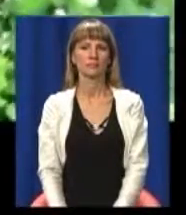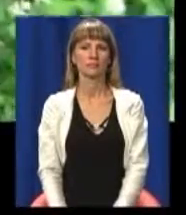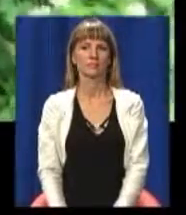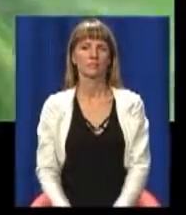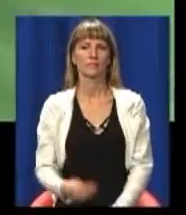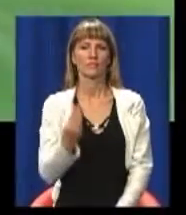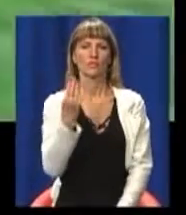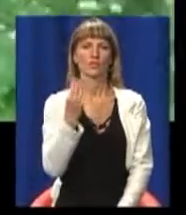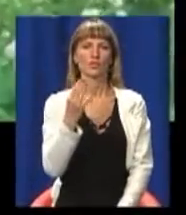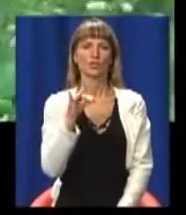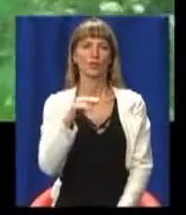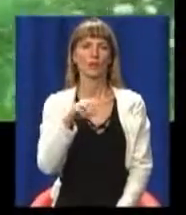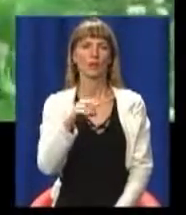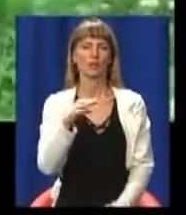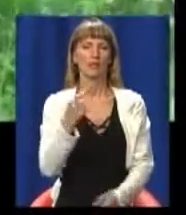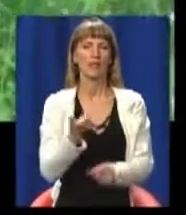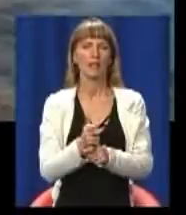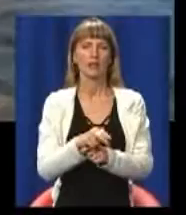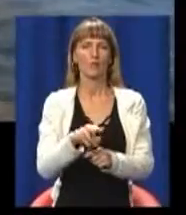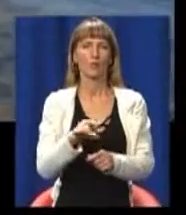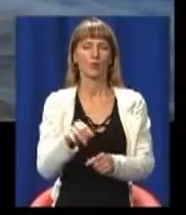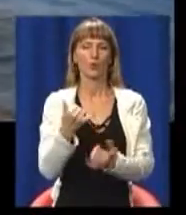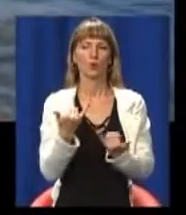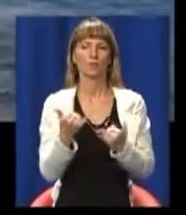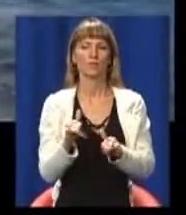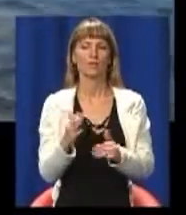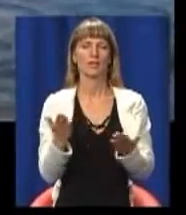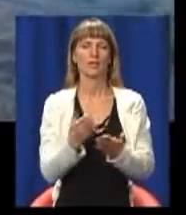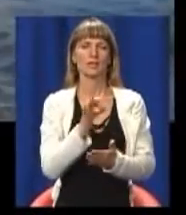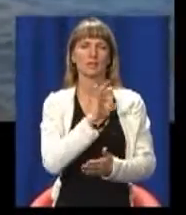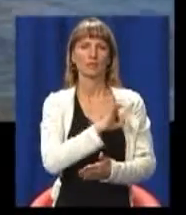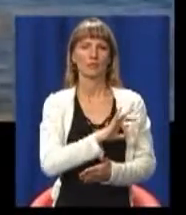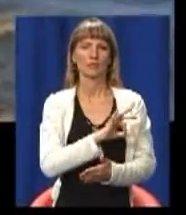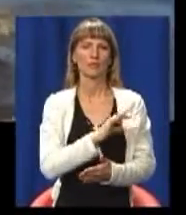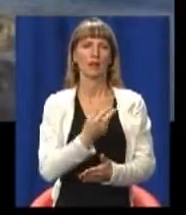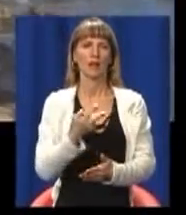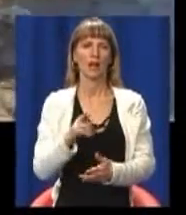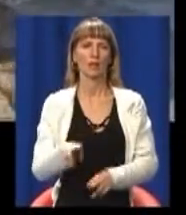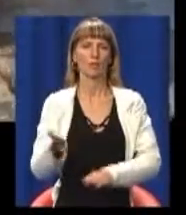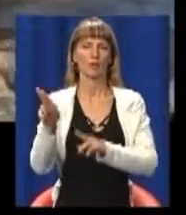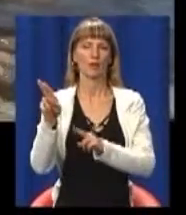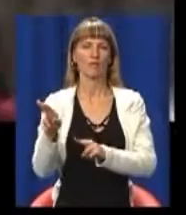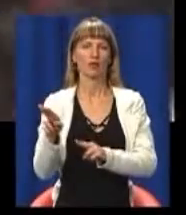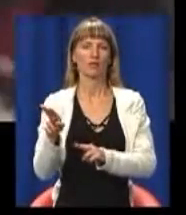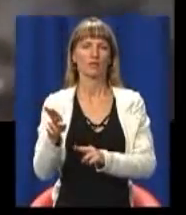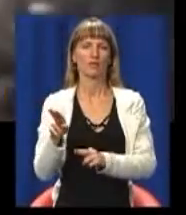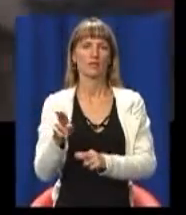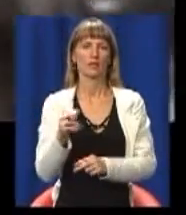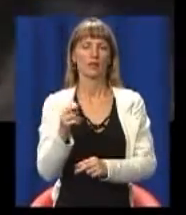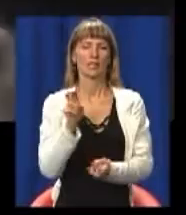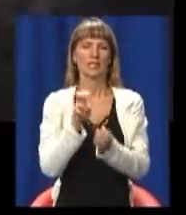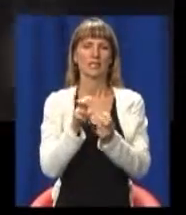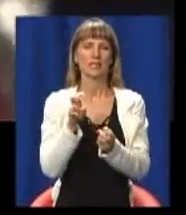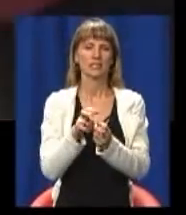Шиперки – це порода дуже мініатюрної мисливської собаки, яка використовувалася для полювання на мишей і щурів. В